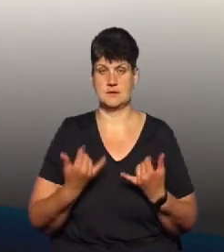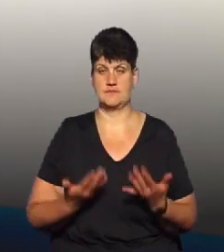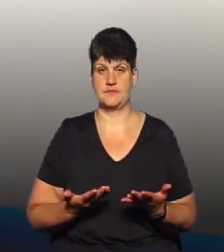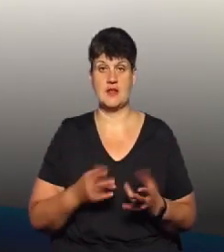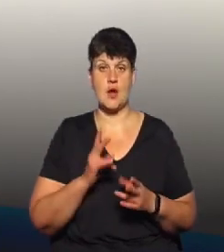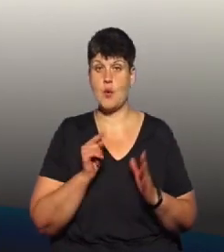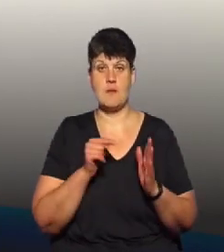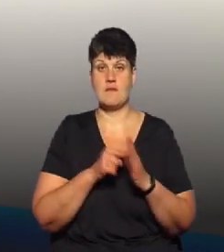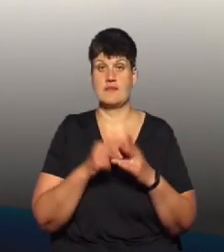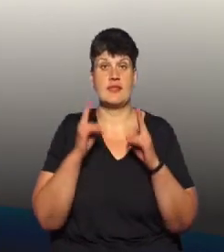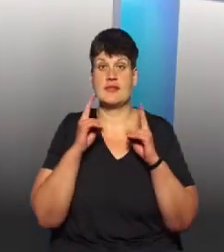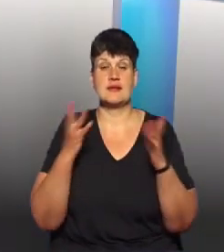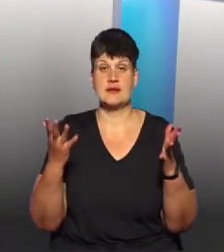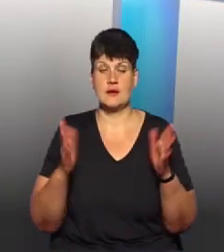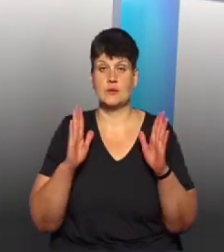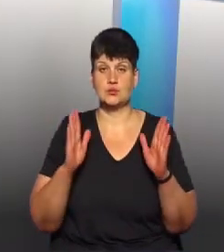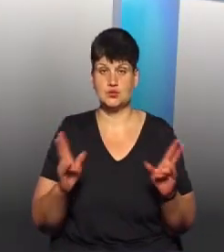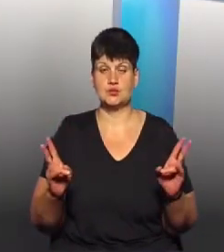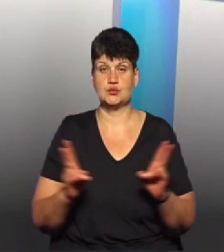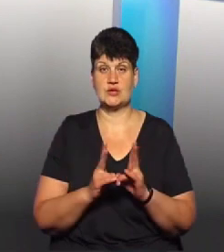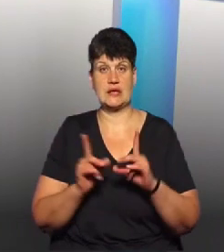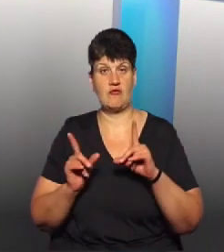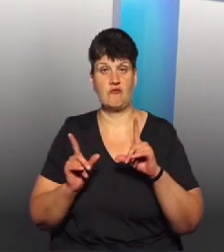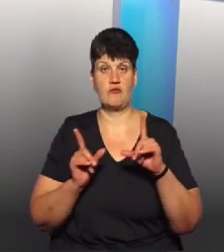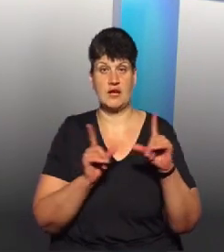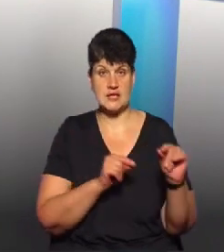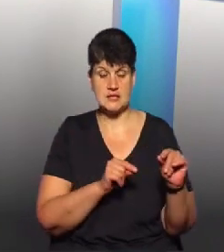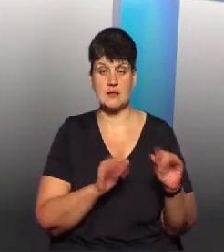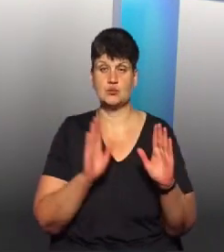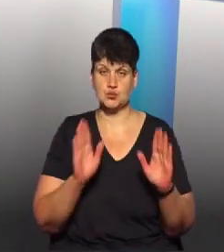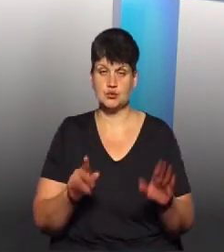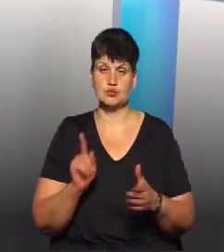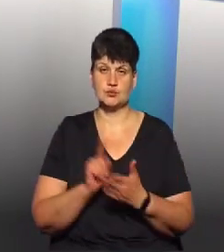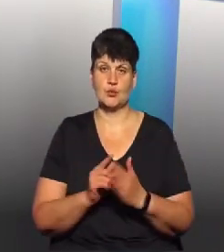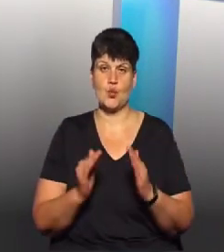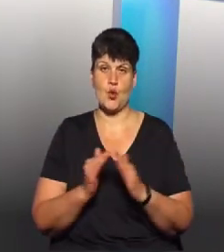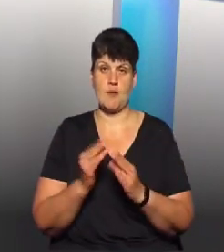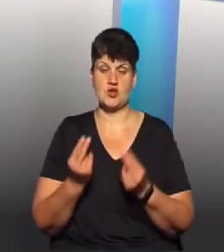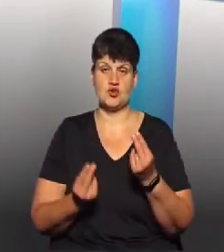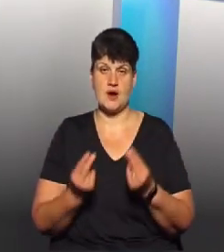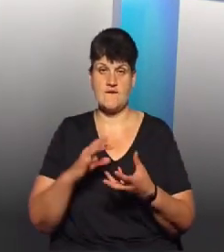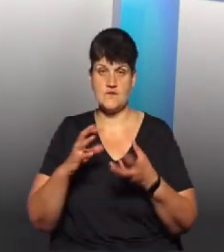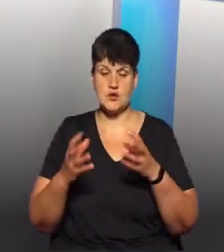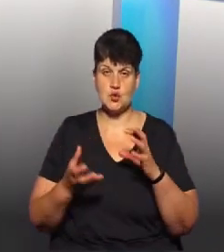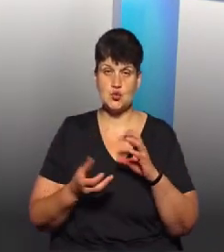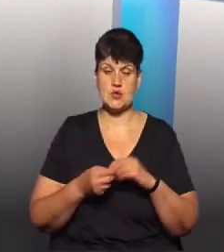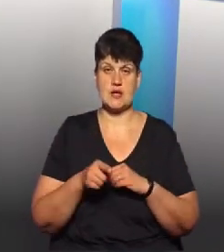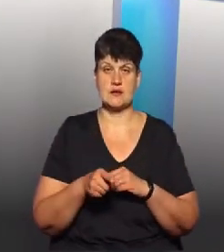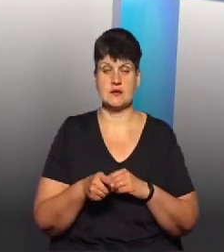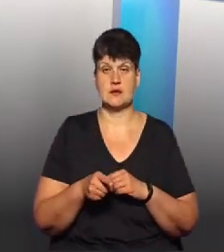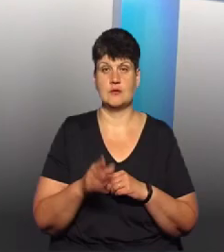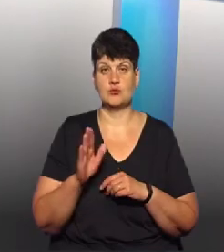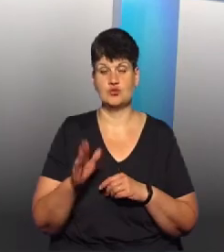знаю. Так само буде матч на виїзді, домашня гра, і в результаті цих ігор будуть визначатись фіналісти